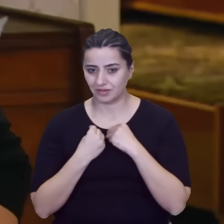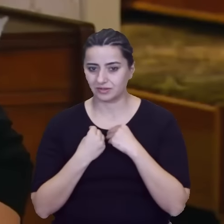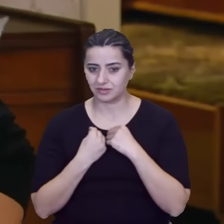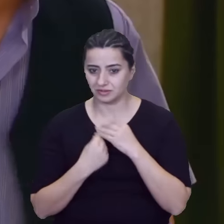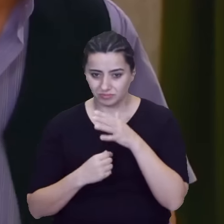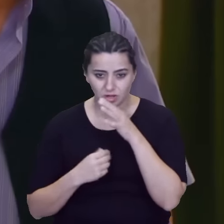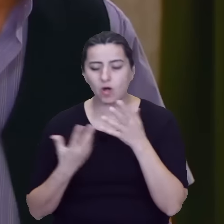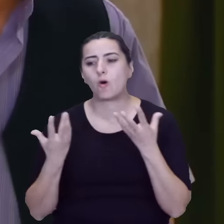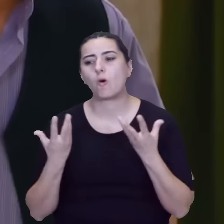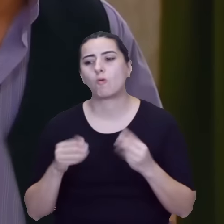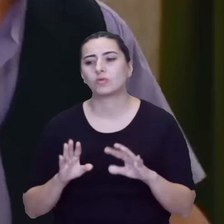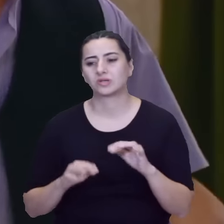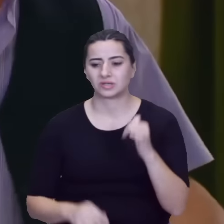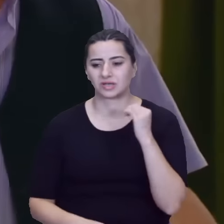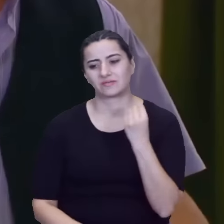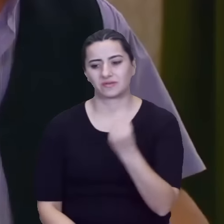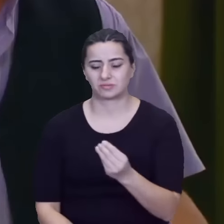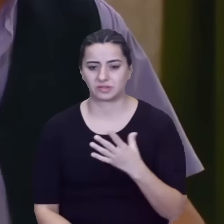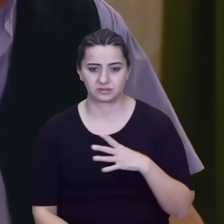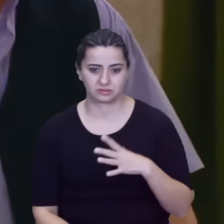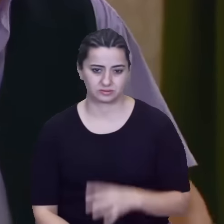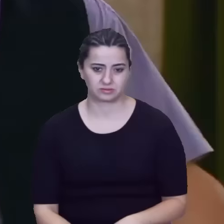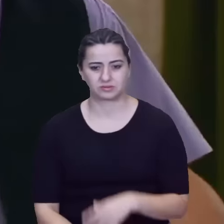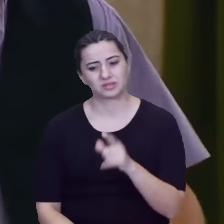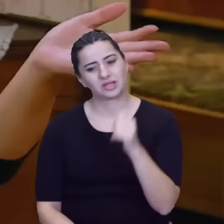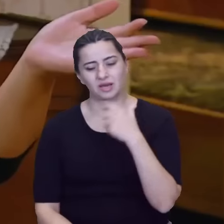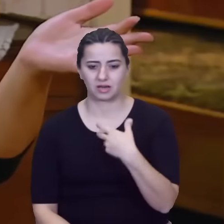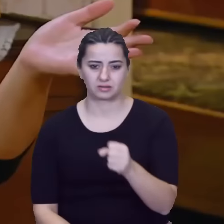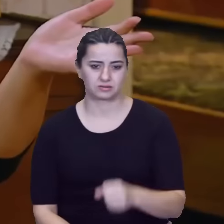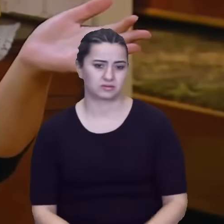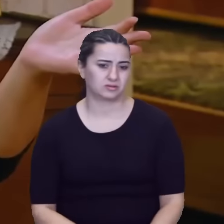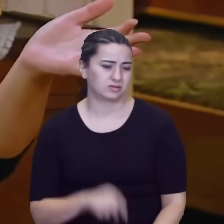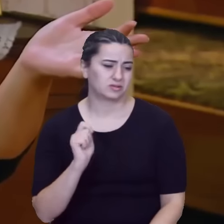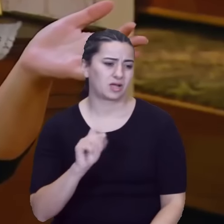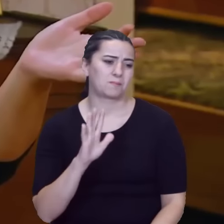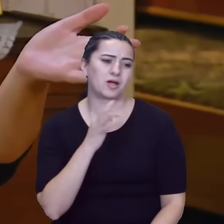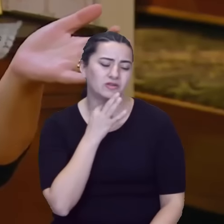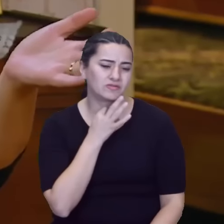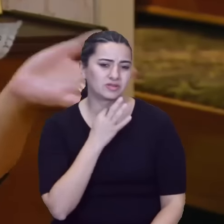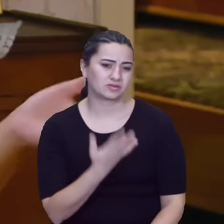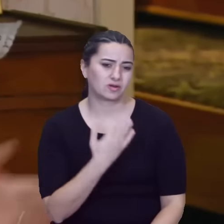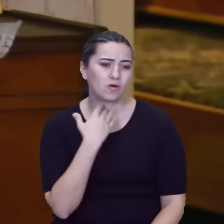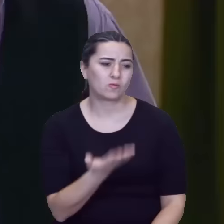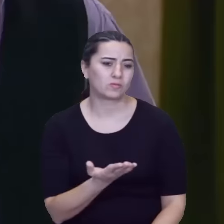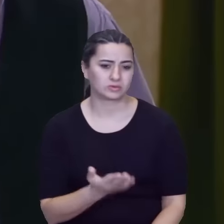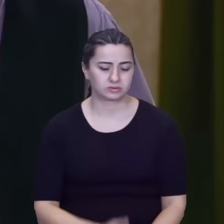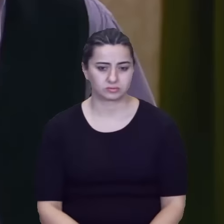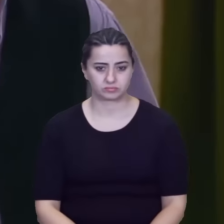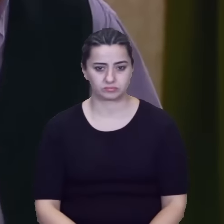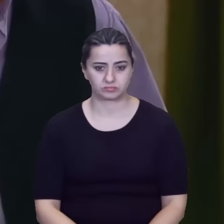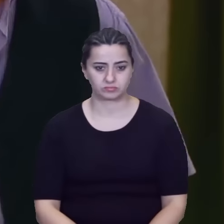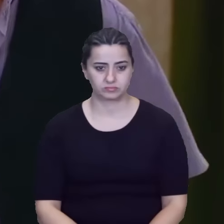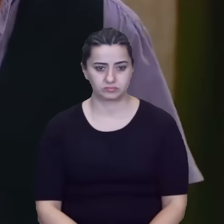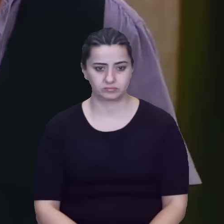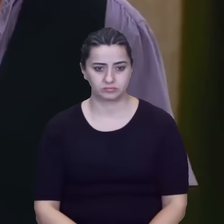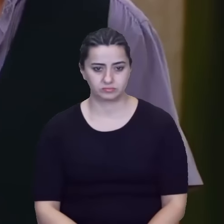musun? Evet. Olmadı şimdi, ben bunu geri takdim edeyim size. Heh, alın siz bunu geri. Yapma güzel kardeşim, yapma. Vallahi olmaz yani.